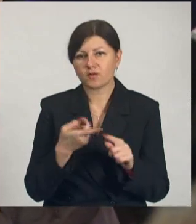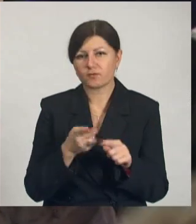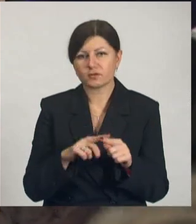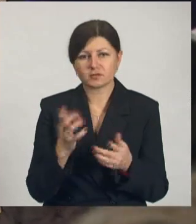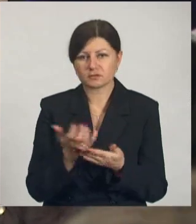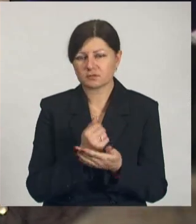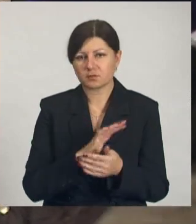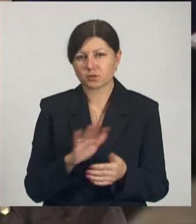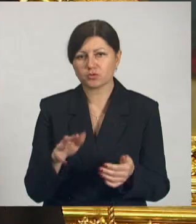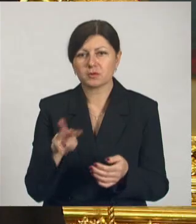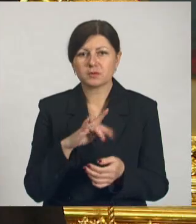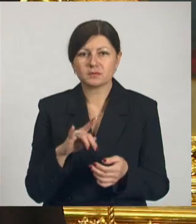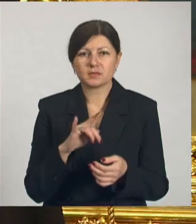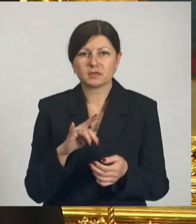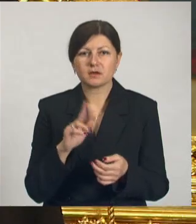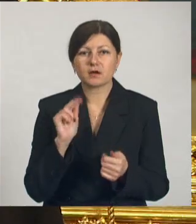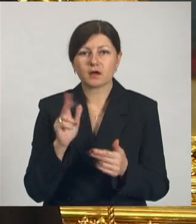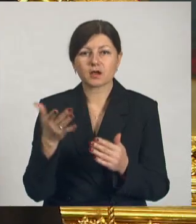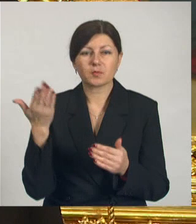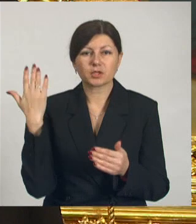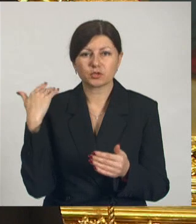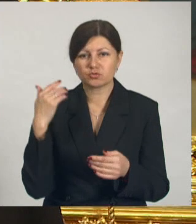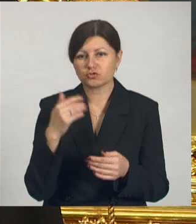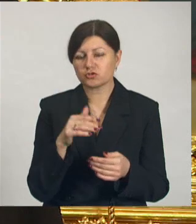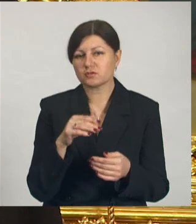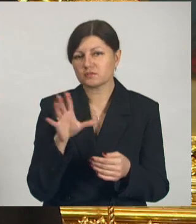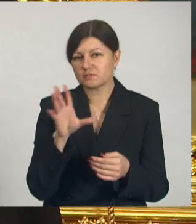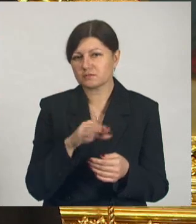получится. Мы, как и предыдущие века, со всеми